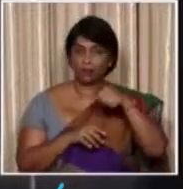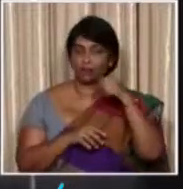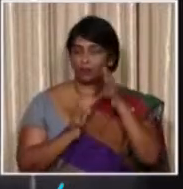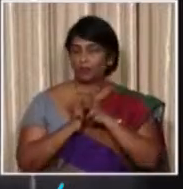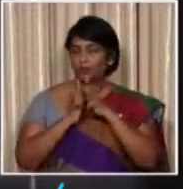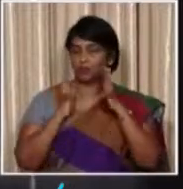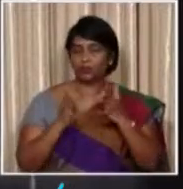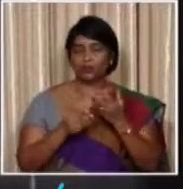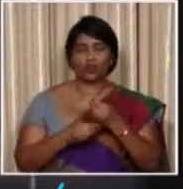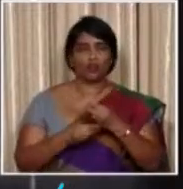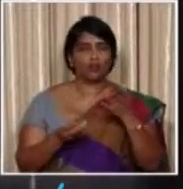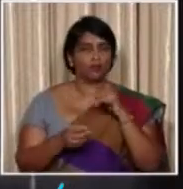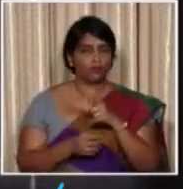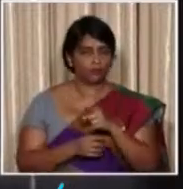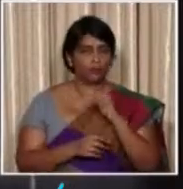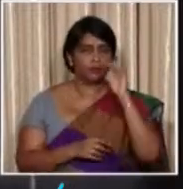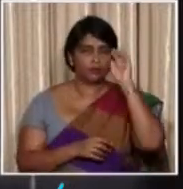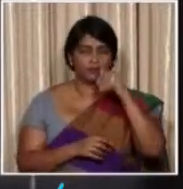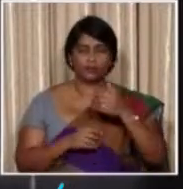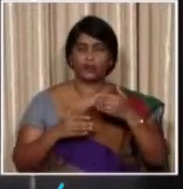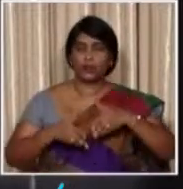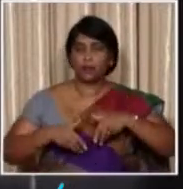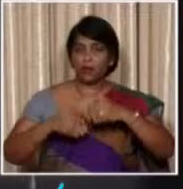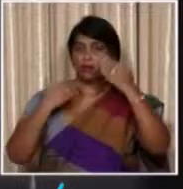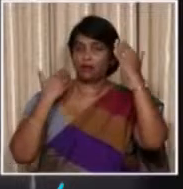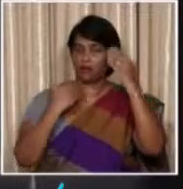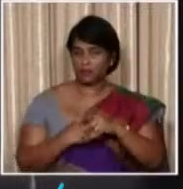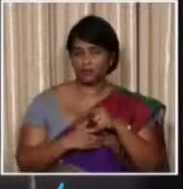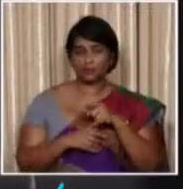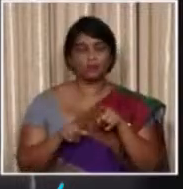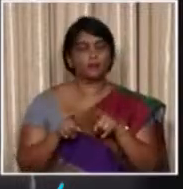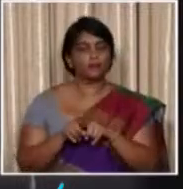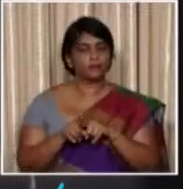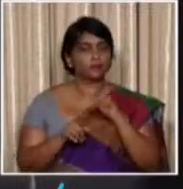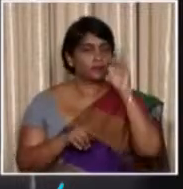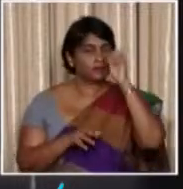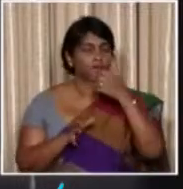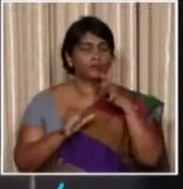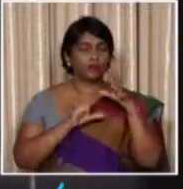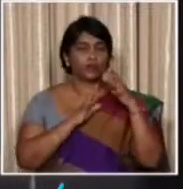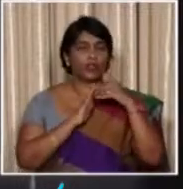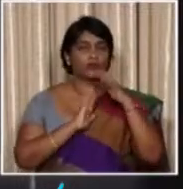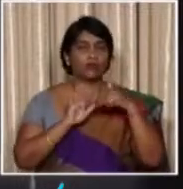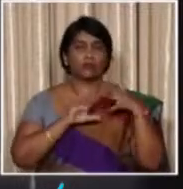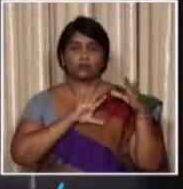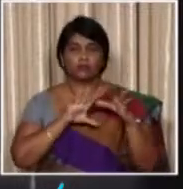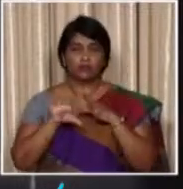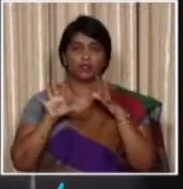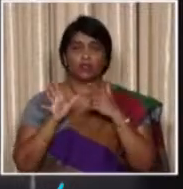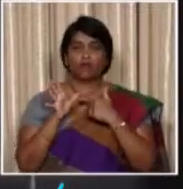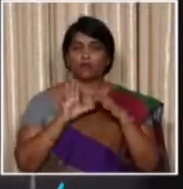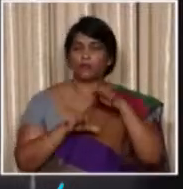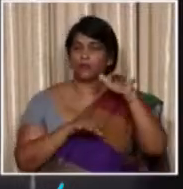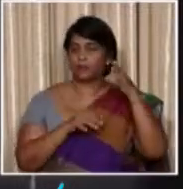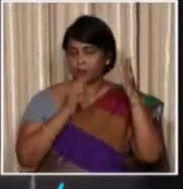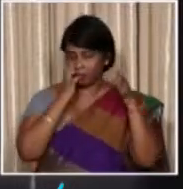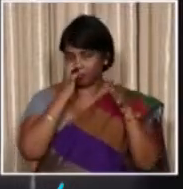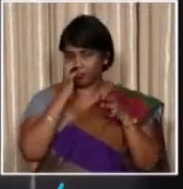සංඛ්‍යාවක් අස්ථානගත වුණා. අලි මංකඩවල් වැහිලා ගියා. ඊට පස්සේ මේ අලි ගම්වදින පටන් ගත්තා බකමූණ නාවුල වගේ